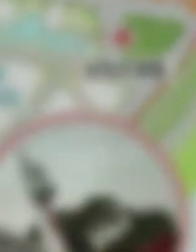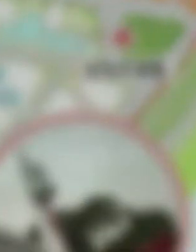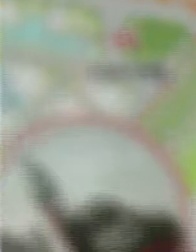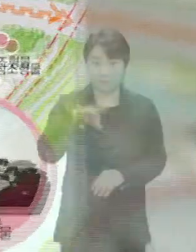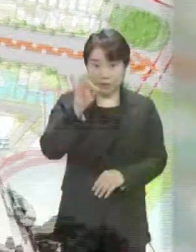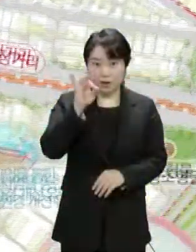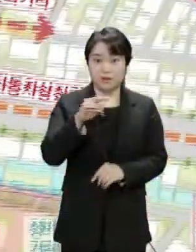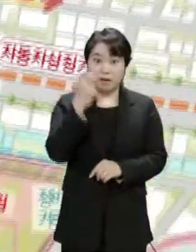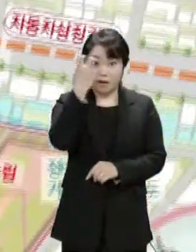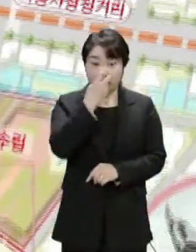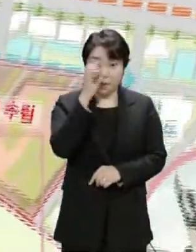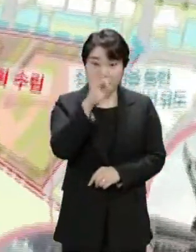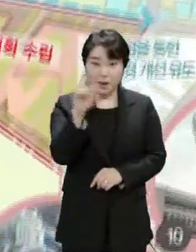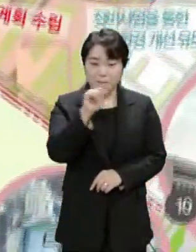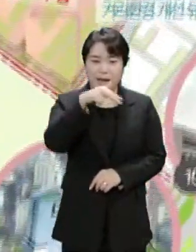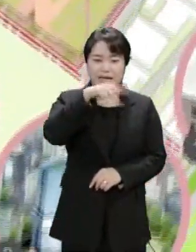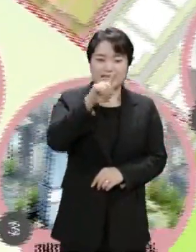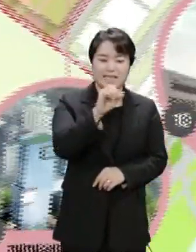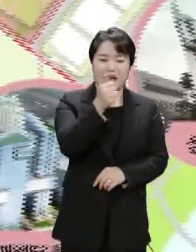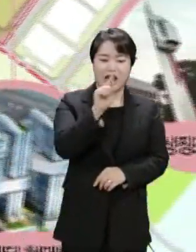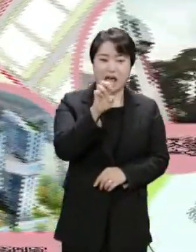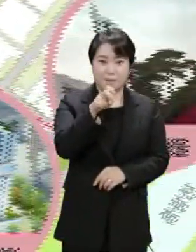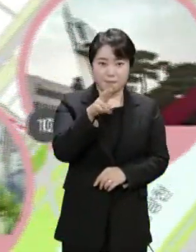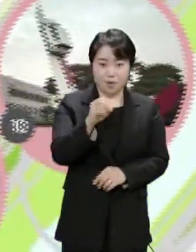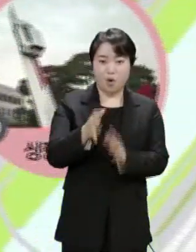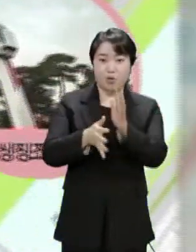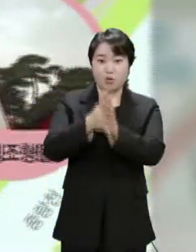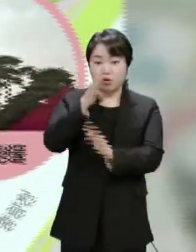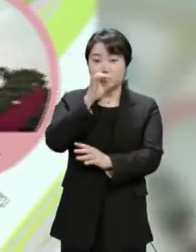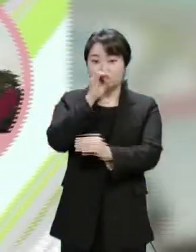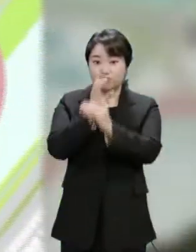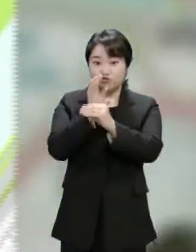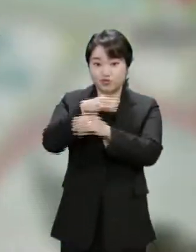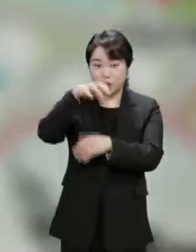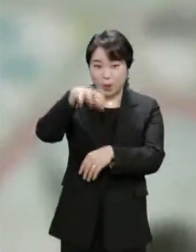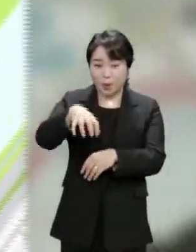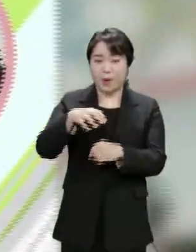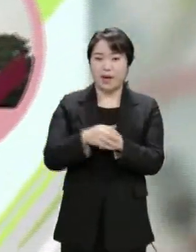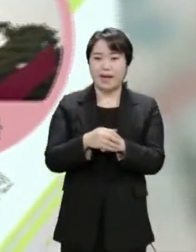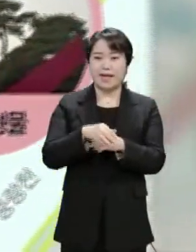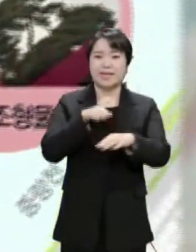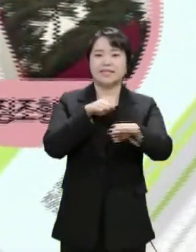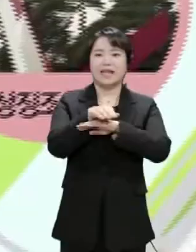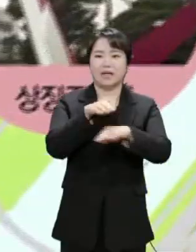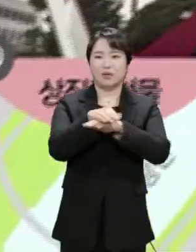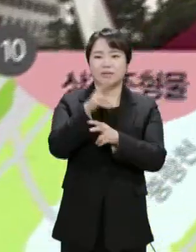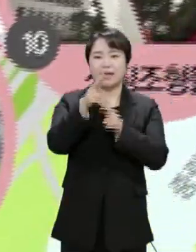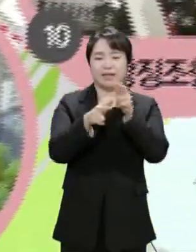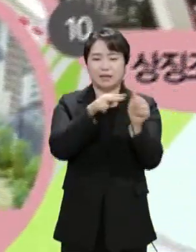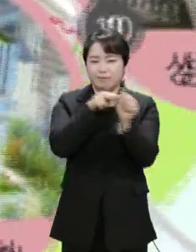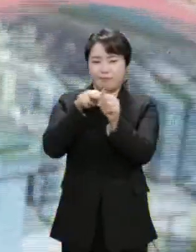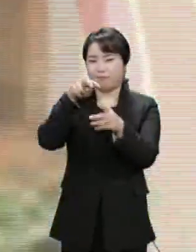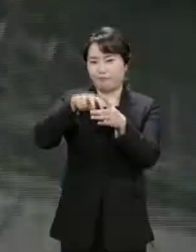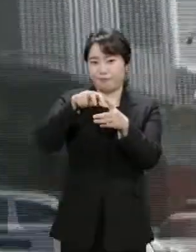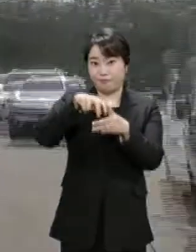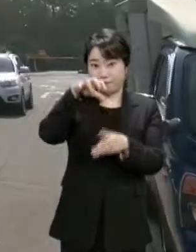먼저 살펴볼 곳, 장안평 도시재생의 주요 앵커 시설인 장안평